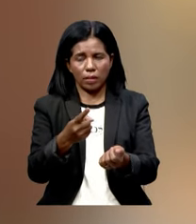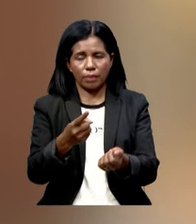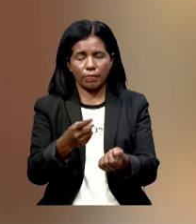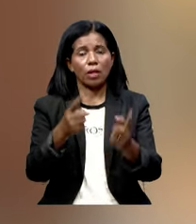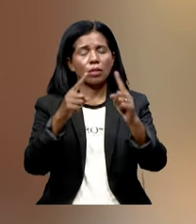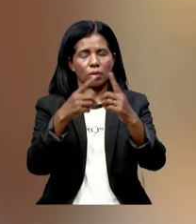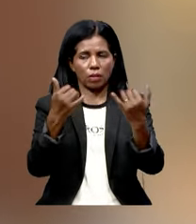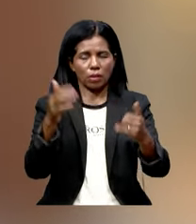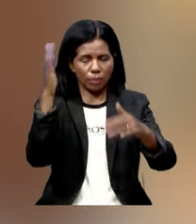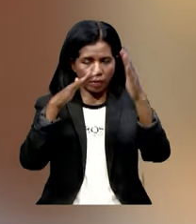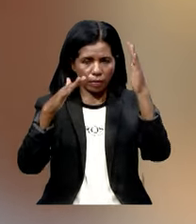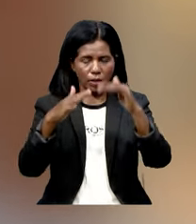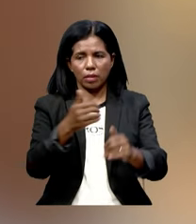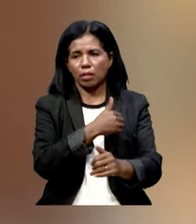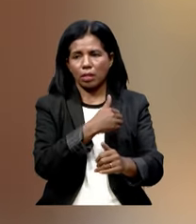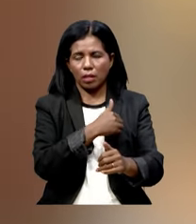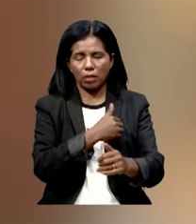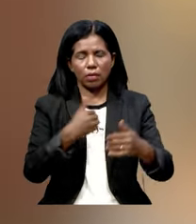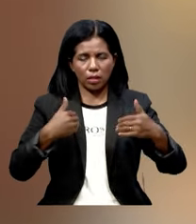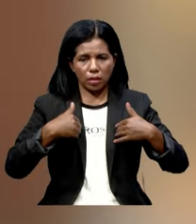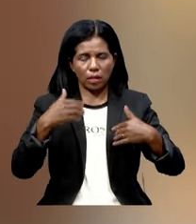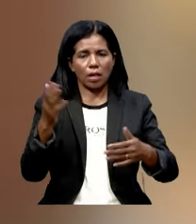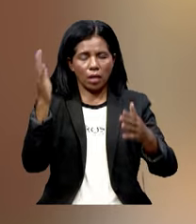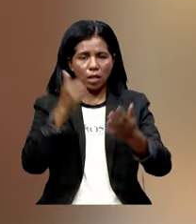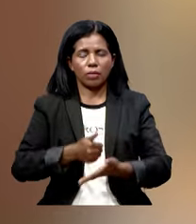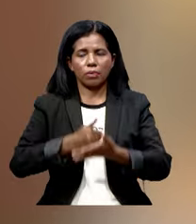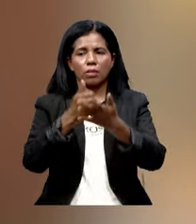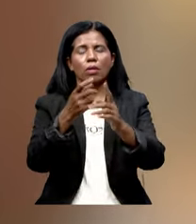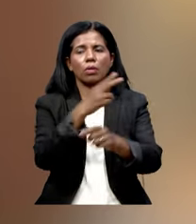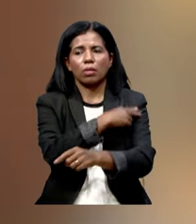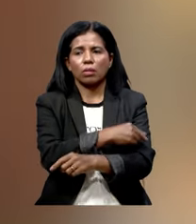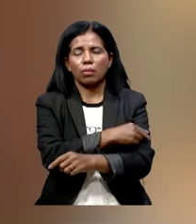agora problema ne sida kita solusan entre